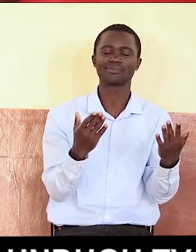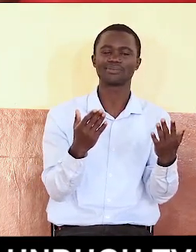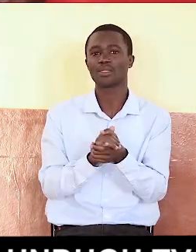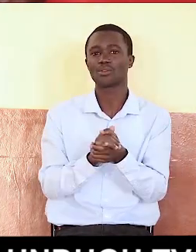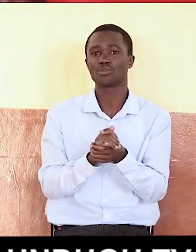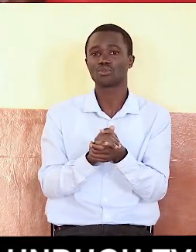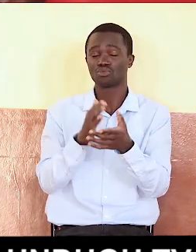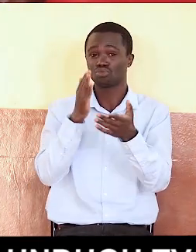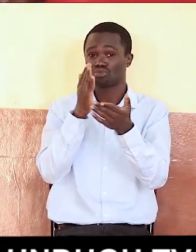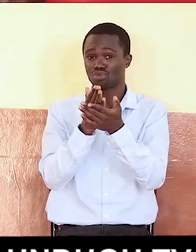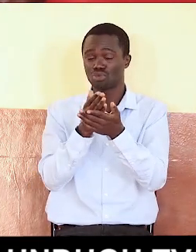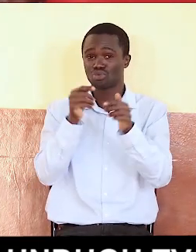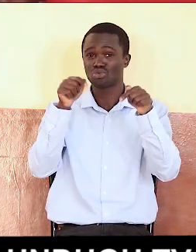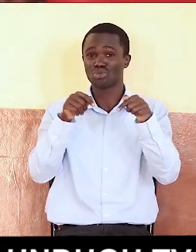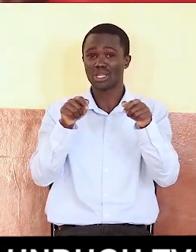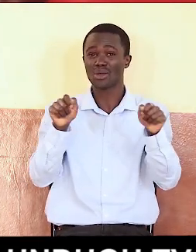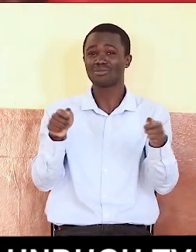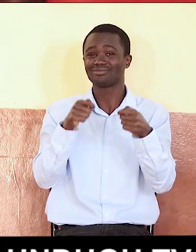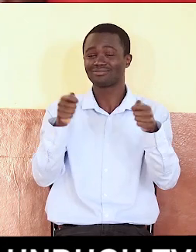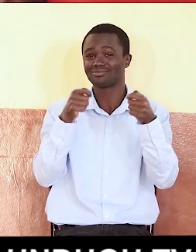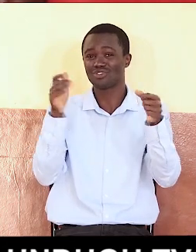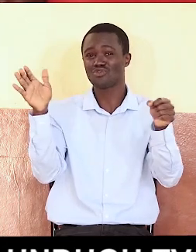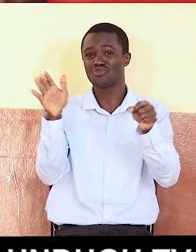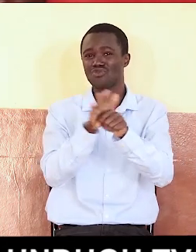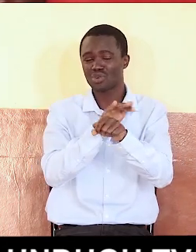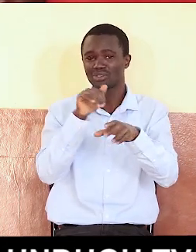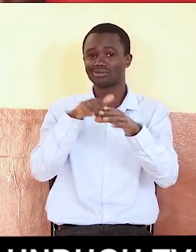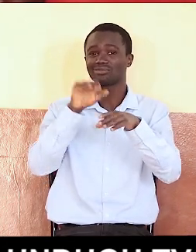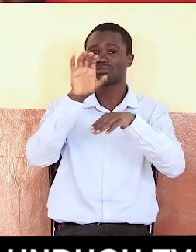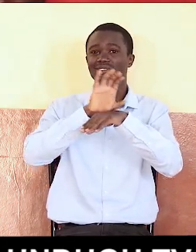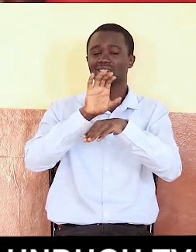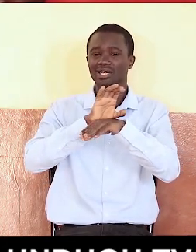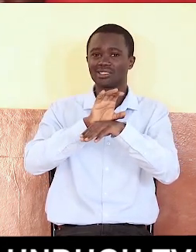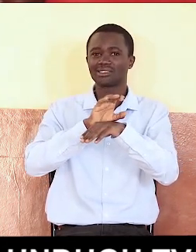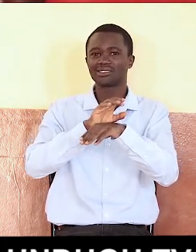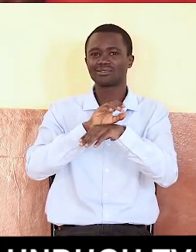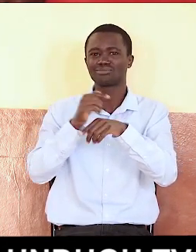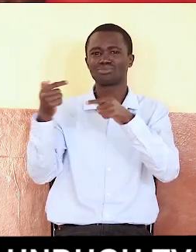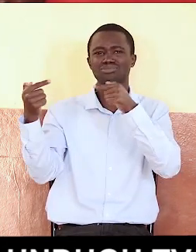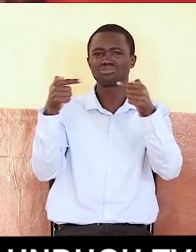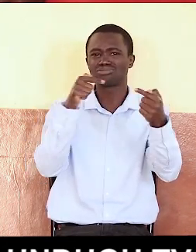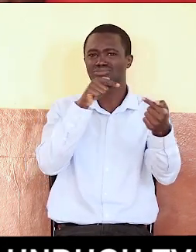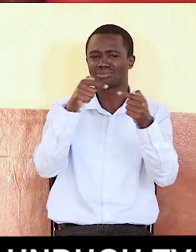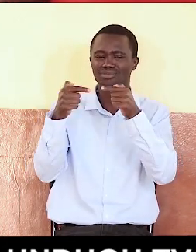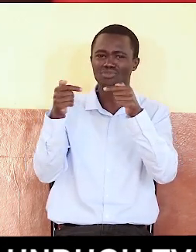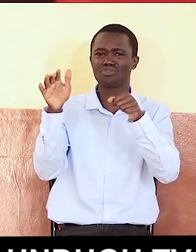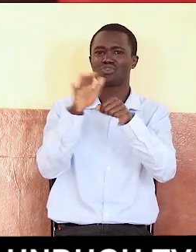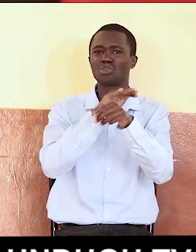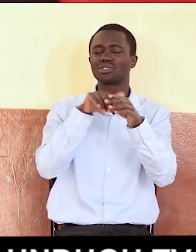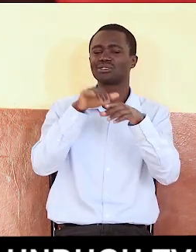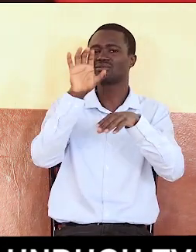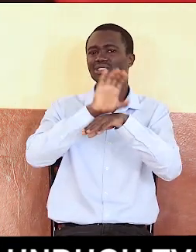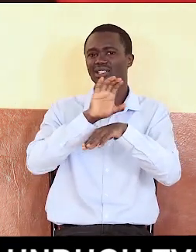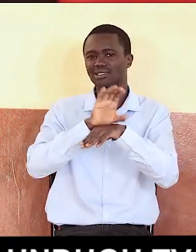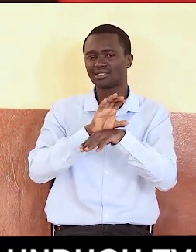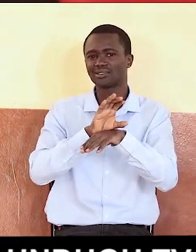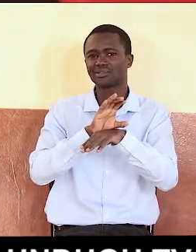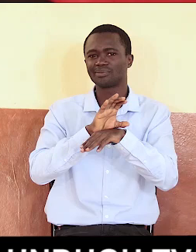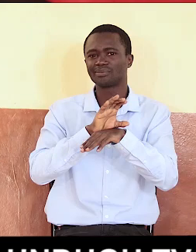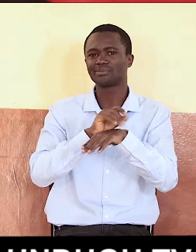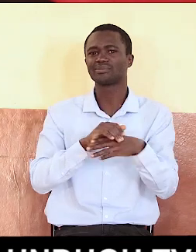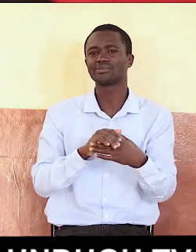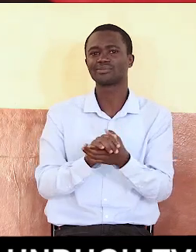mambo ya uchawi ni mengi kanisani, mambo ya fitina ni mengi kanisani, mambo